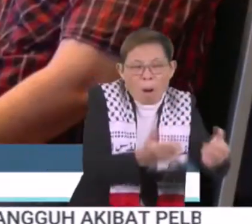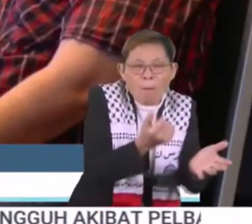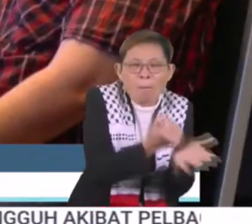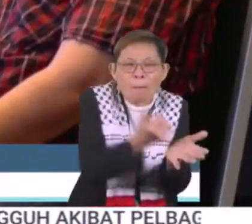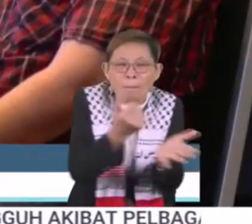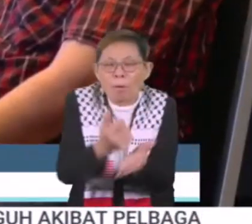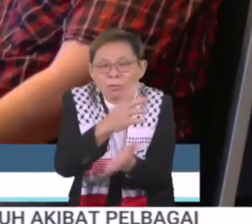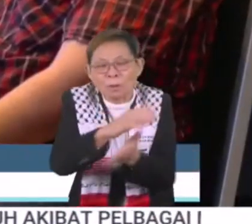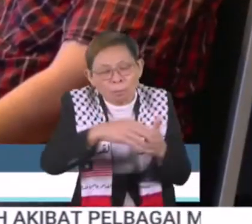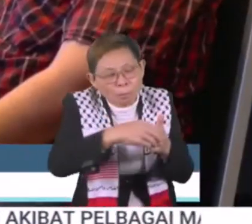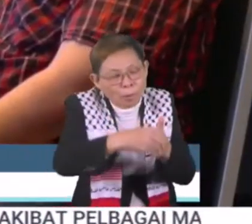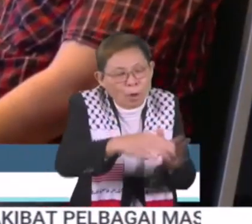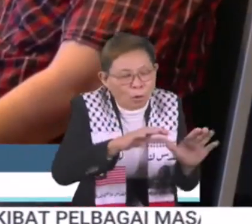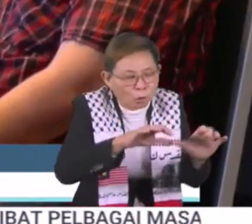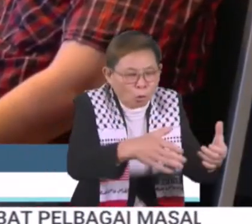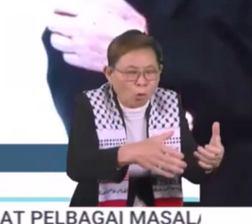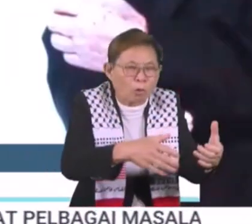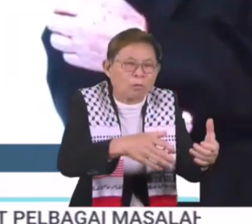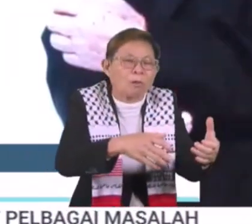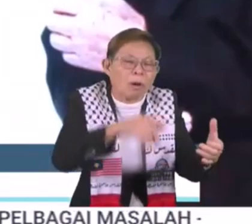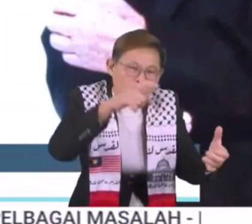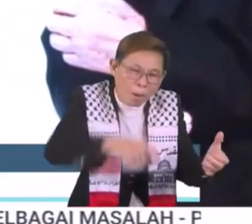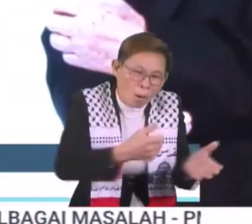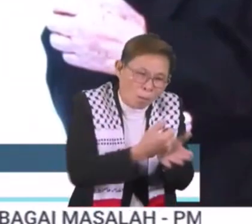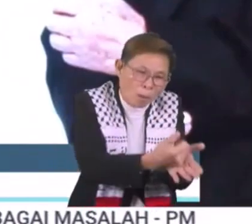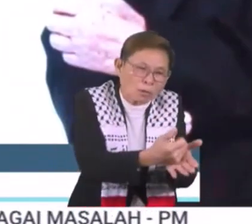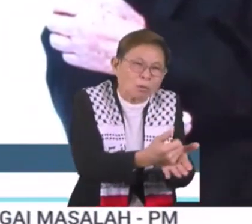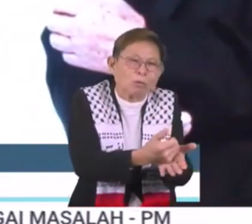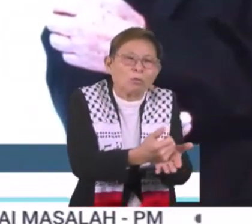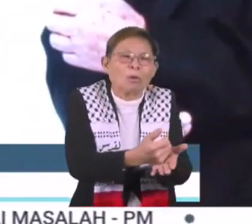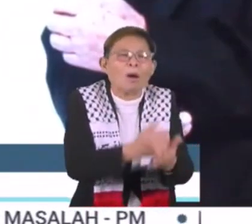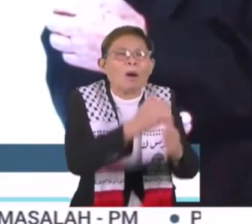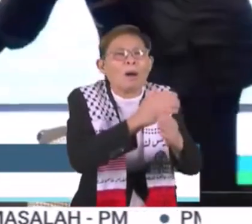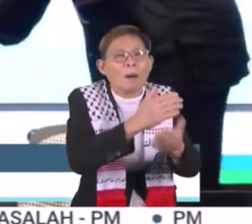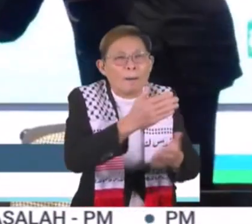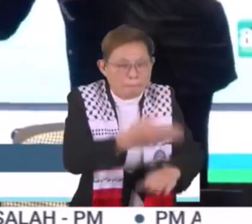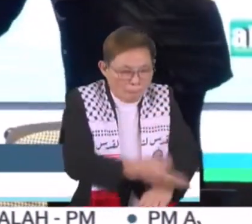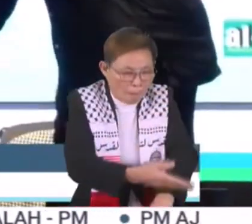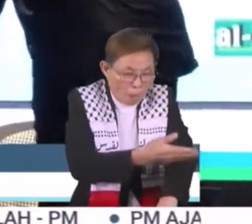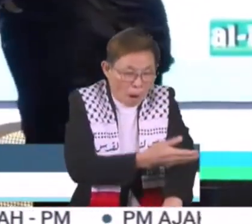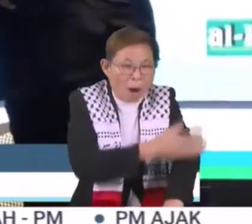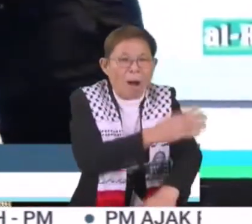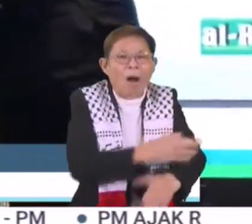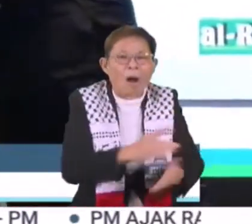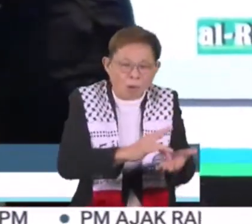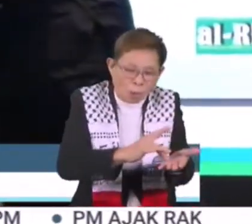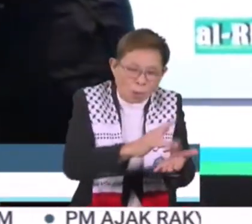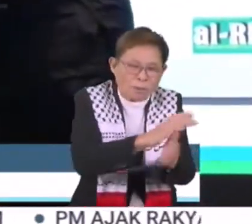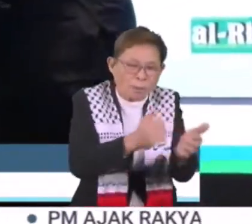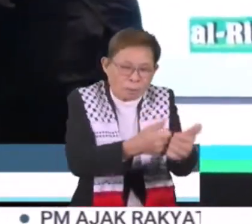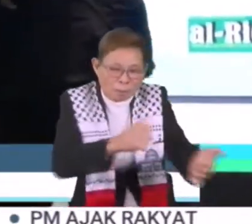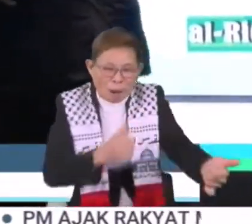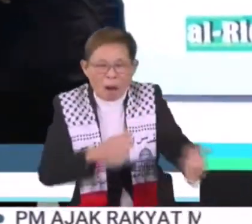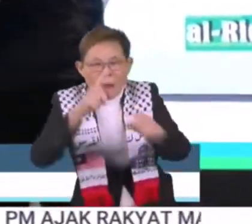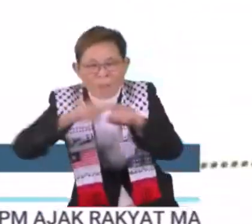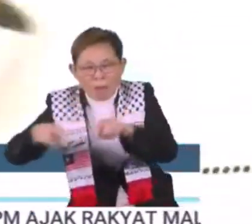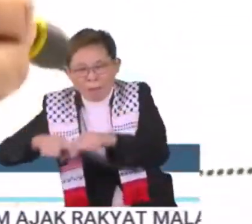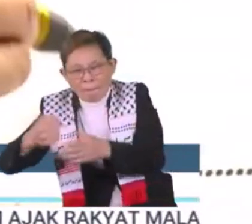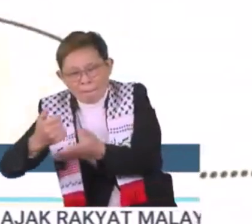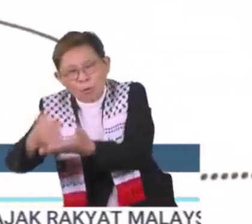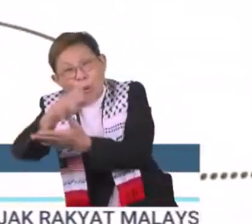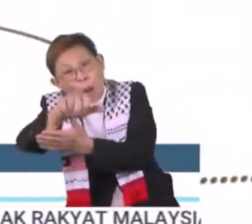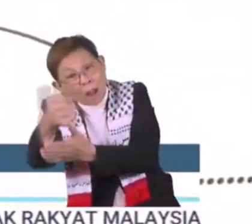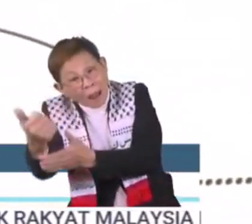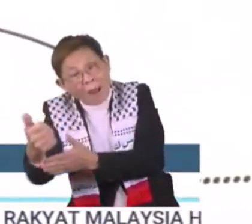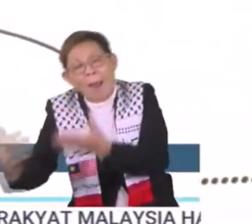membantu dan membimbing golongan yang memerlukan bantuan pemulihan, perlindungan, rawatan dan pencegahan. Selain pelbagai bantuan lain